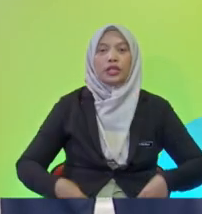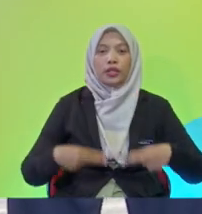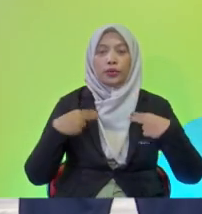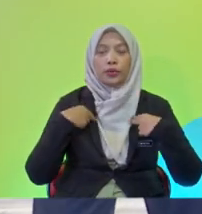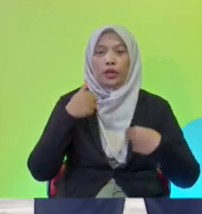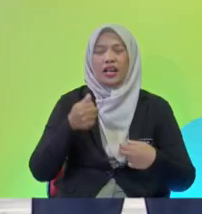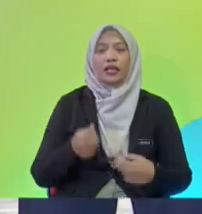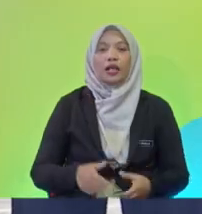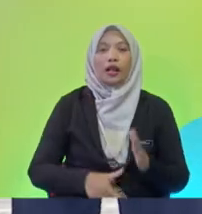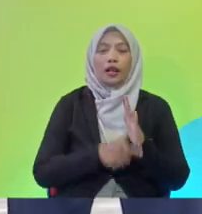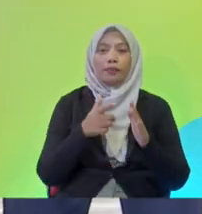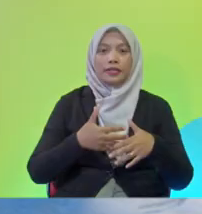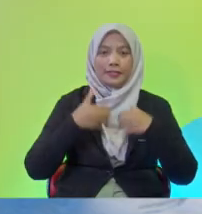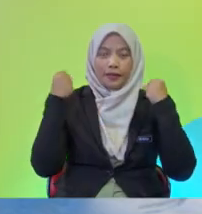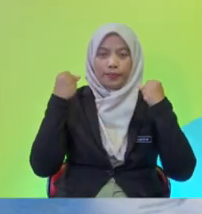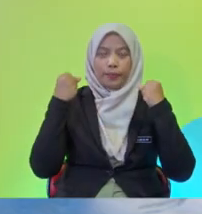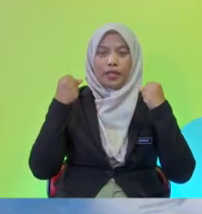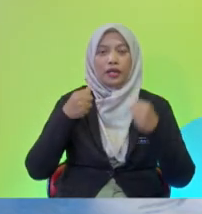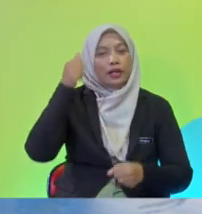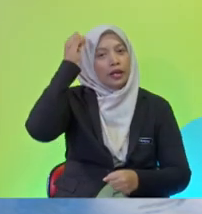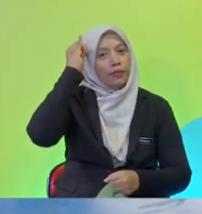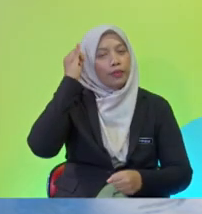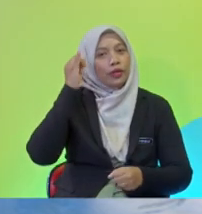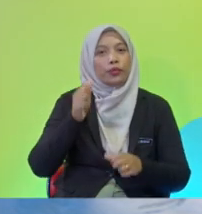anda menjadi lebih cergas selepas ini. Baik, saya Aiman